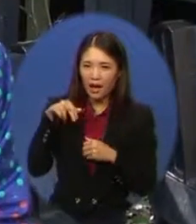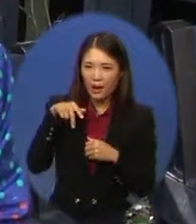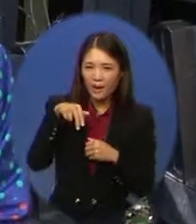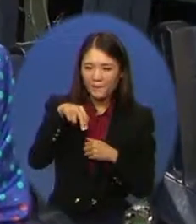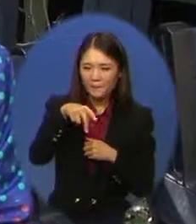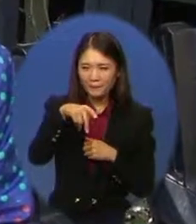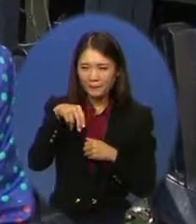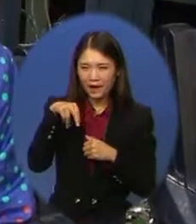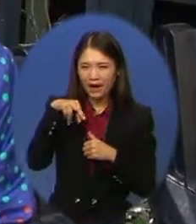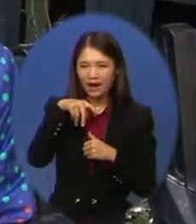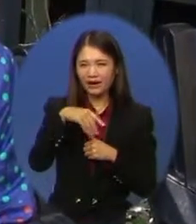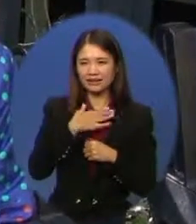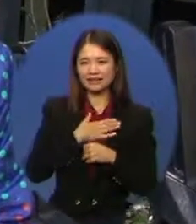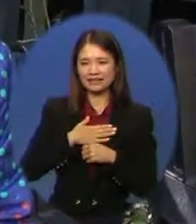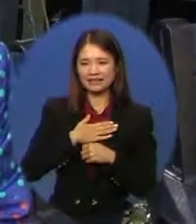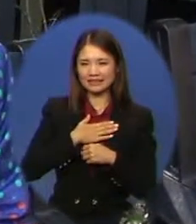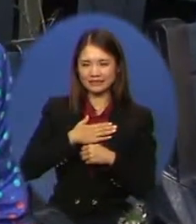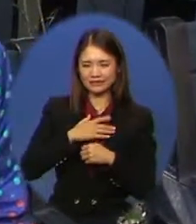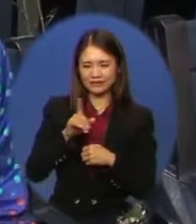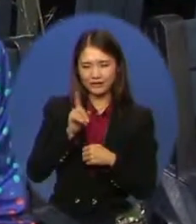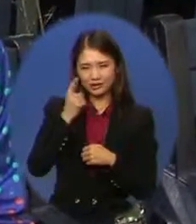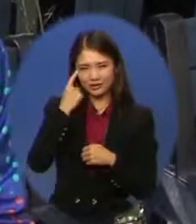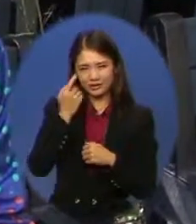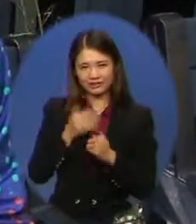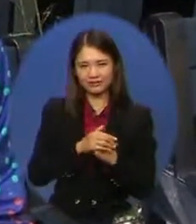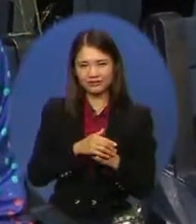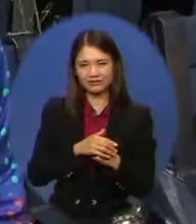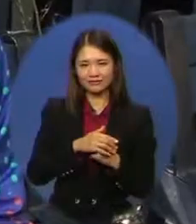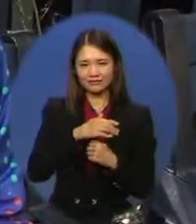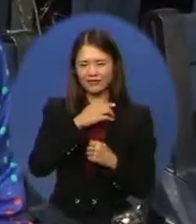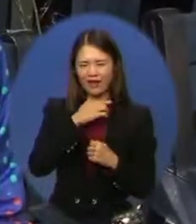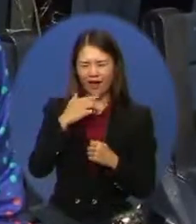예? 많이 걸어보시니까 기분 어떠세요? 너무 좋아요.